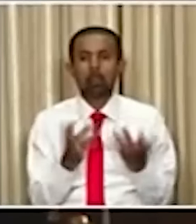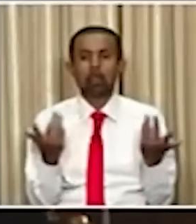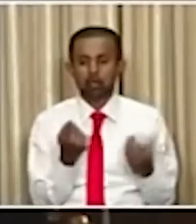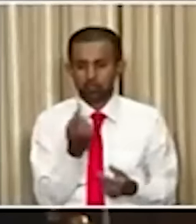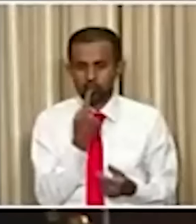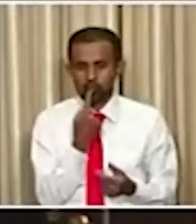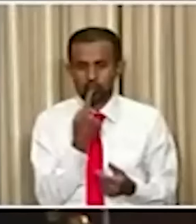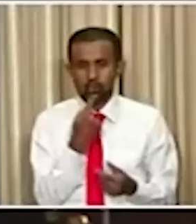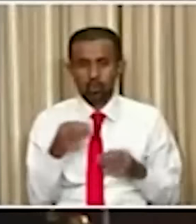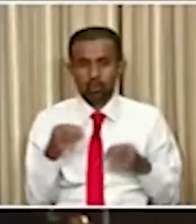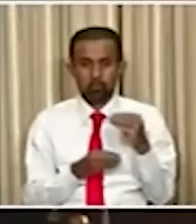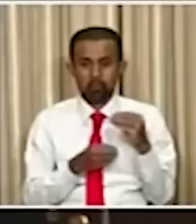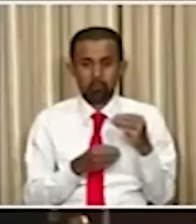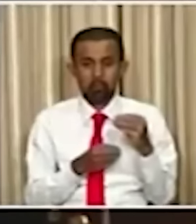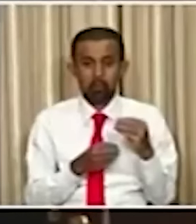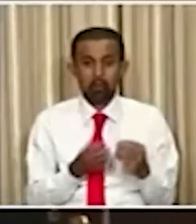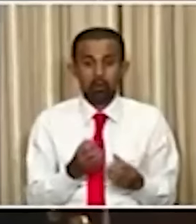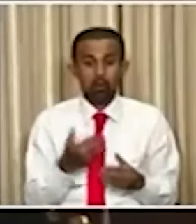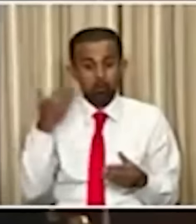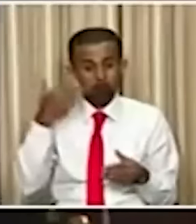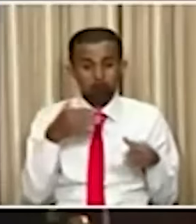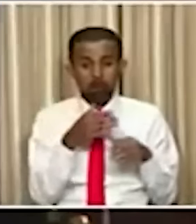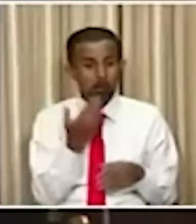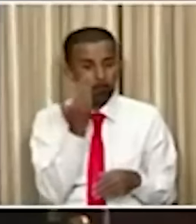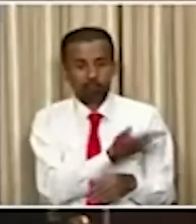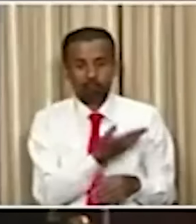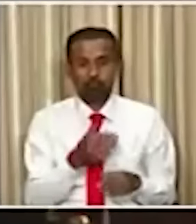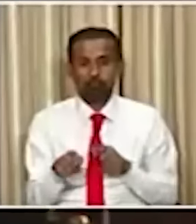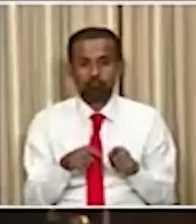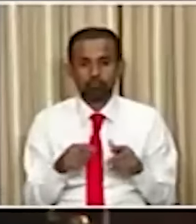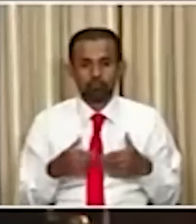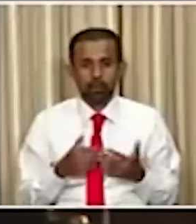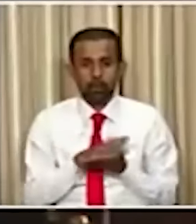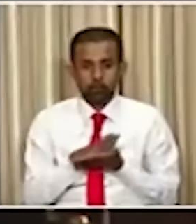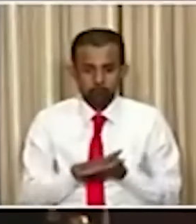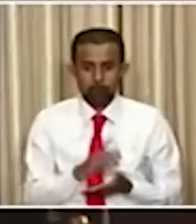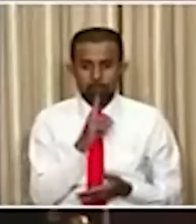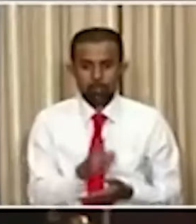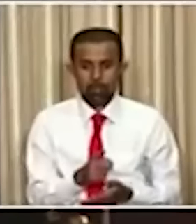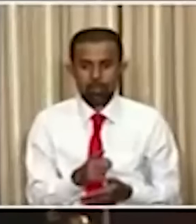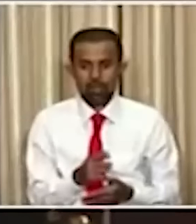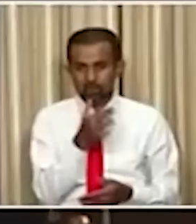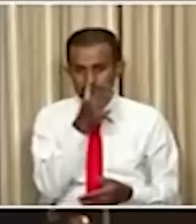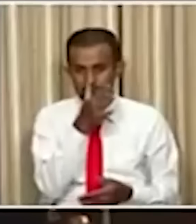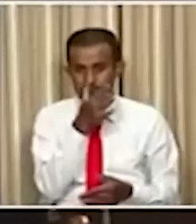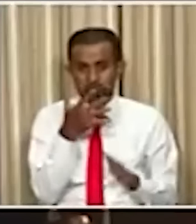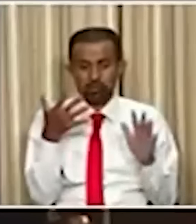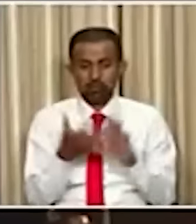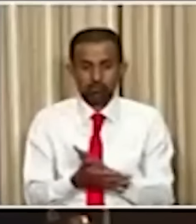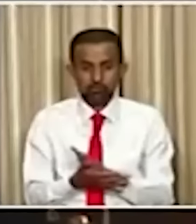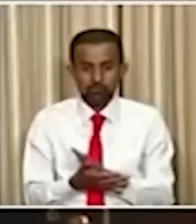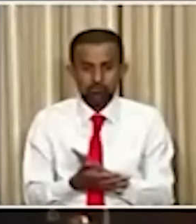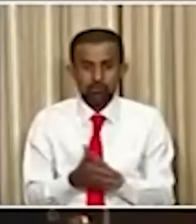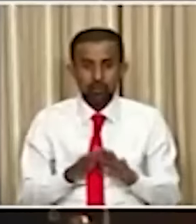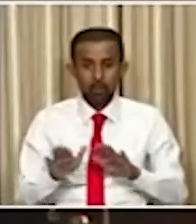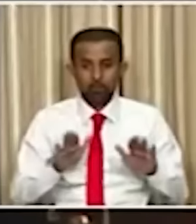the Venua de Catil Marsala Venua, in Sagar Sababa Timani, Apita Padilokura, may one chedica two sita,